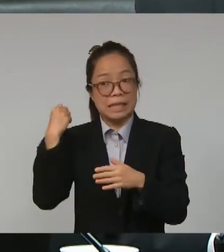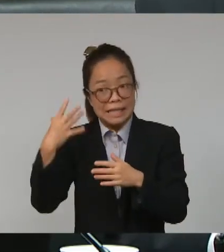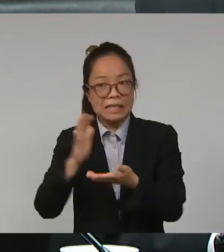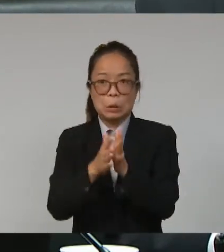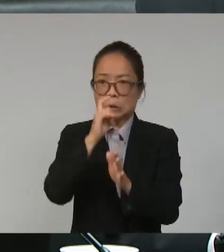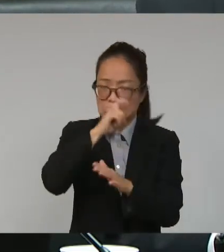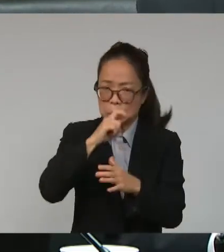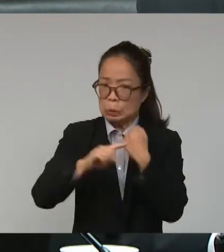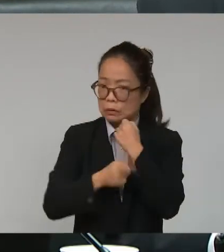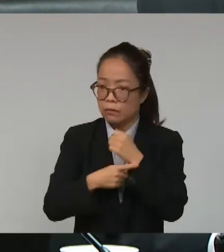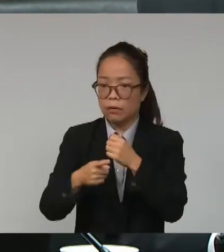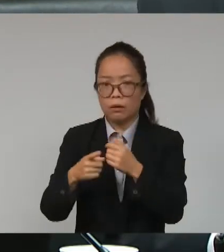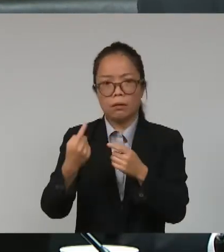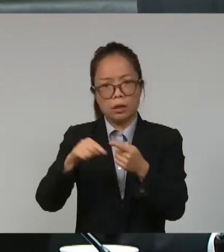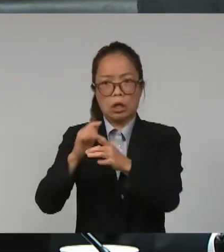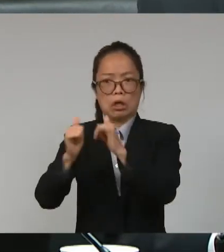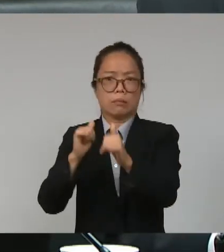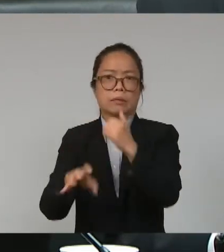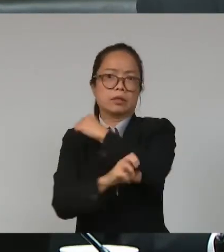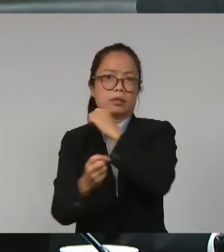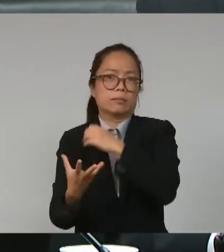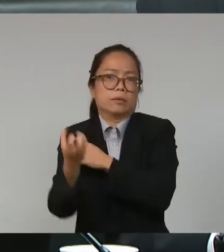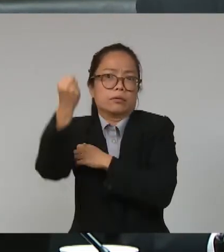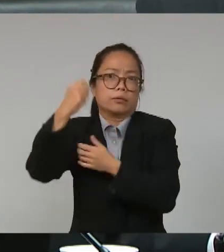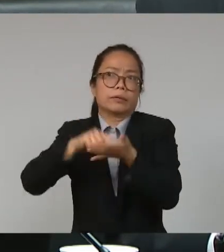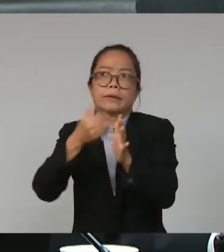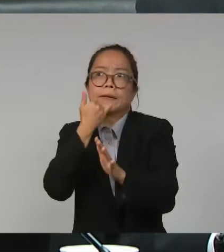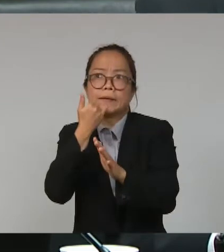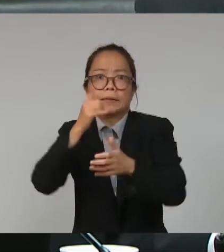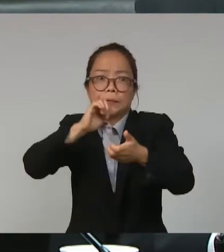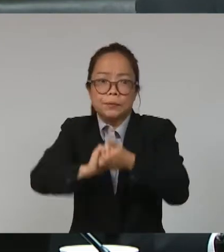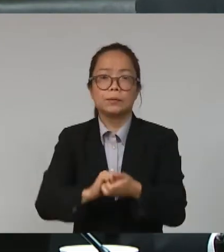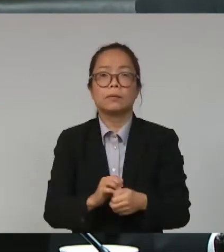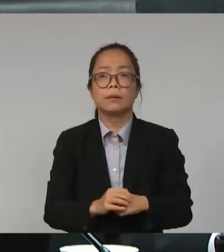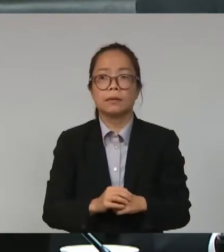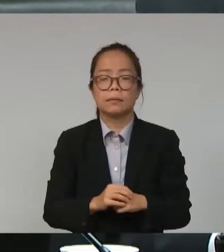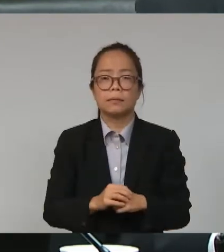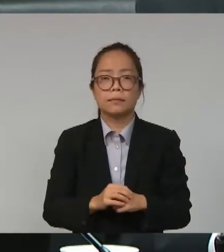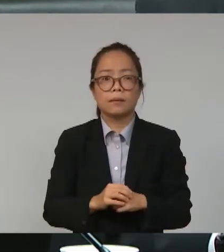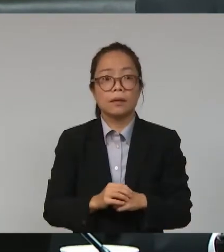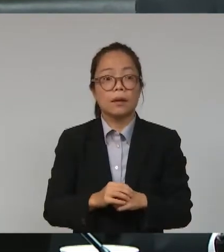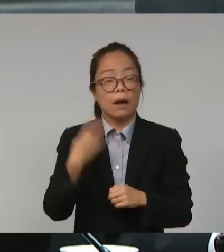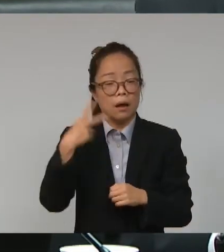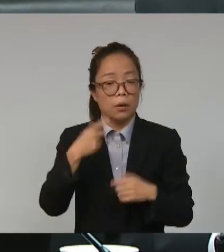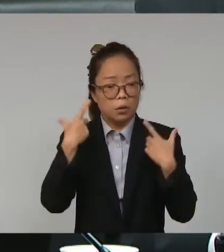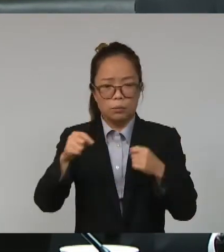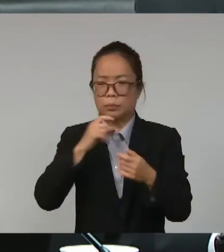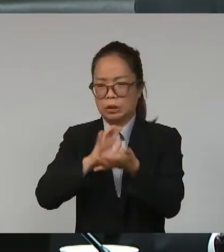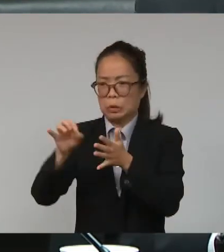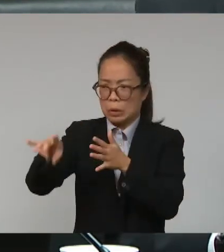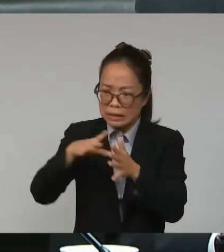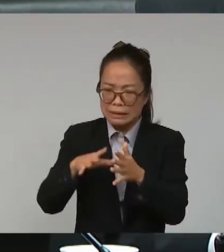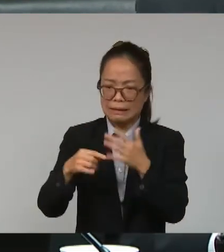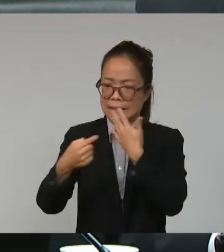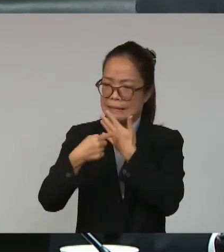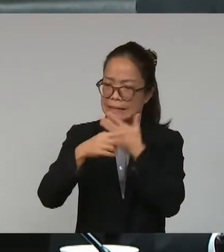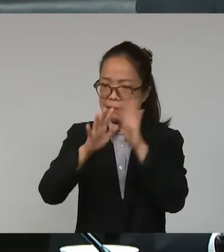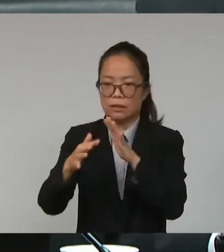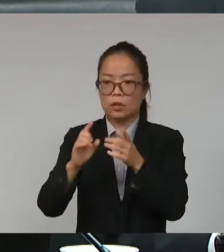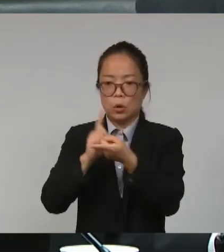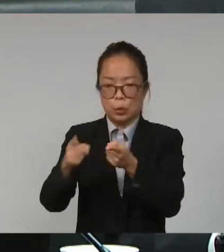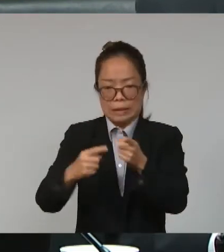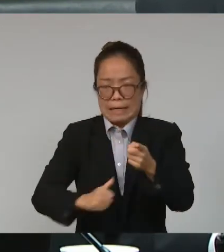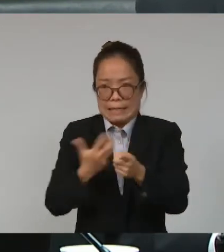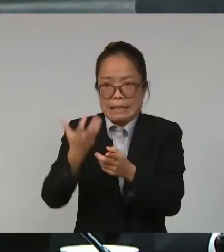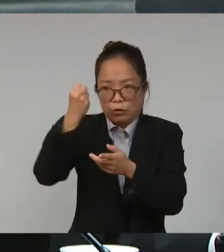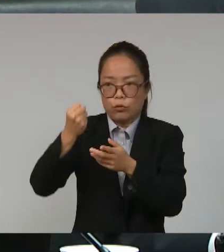复决，其实都是人民基本权利的公民投票权的一种行使的模式啊。那原则上不能用这个形式呢去阻却他真